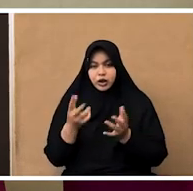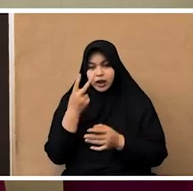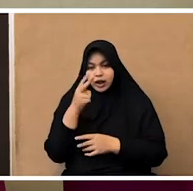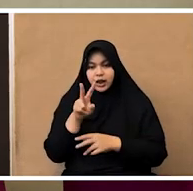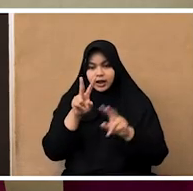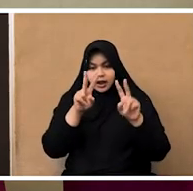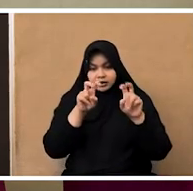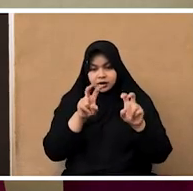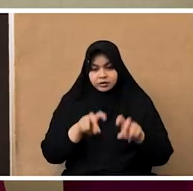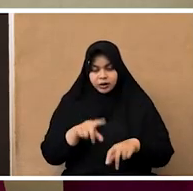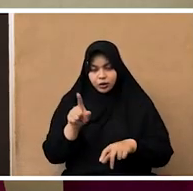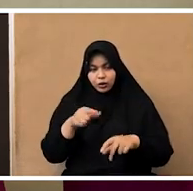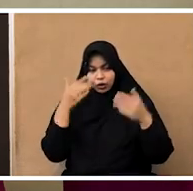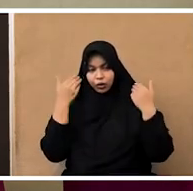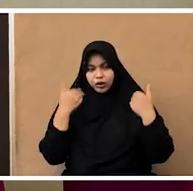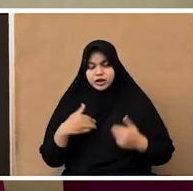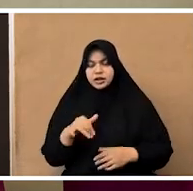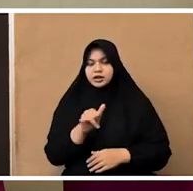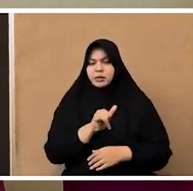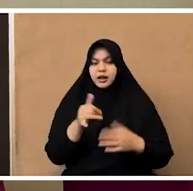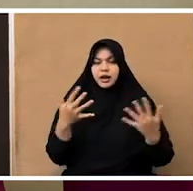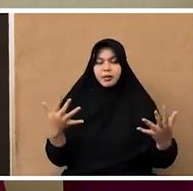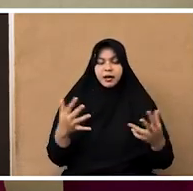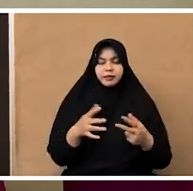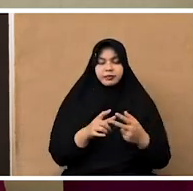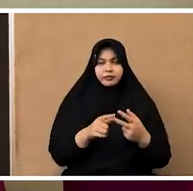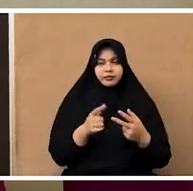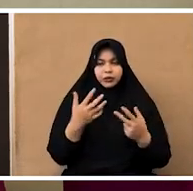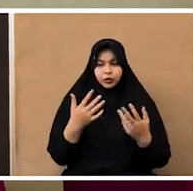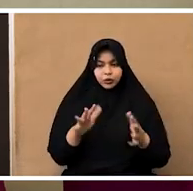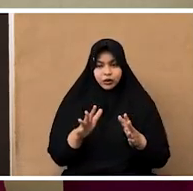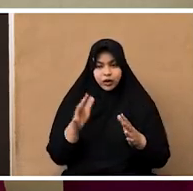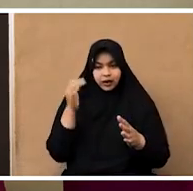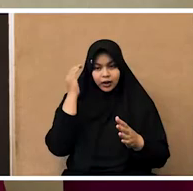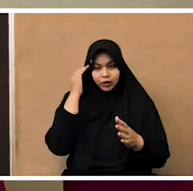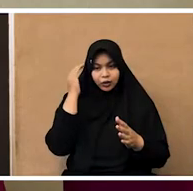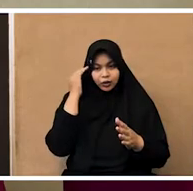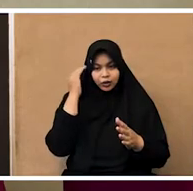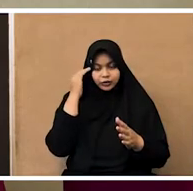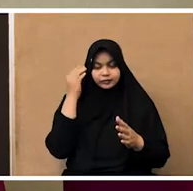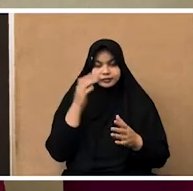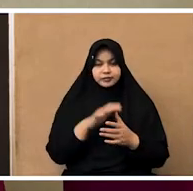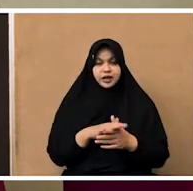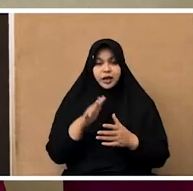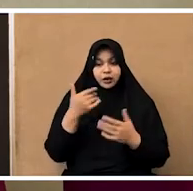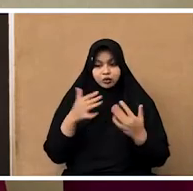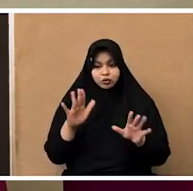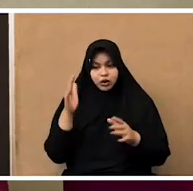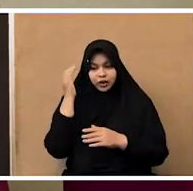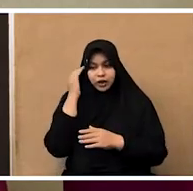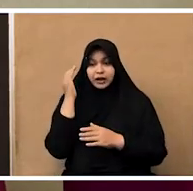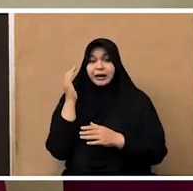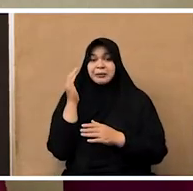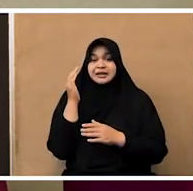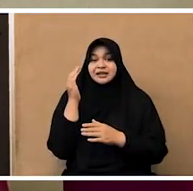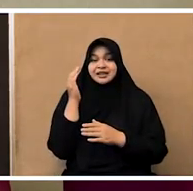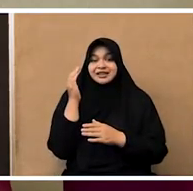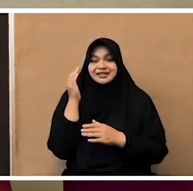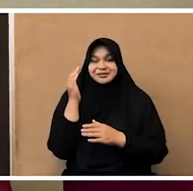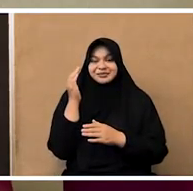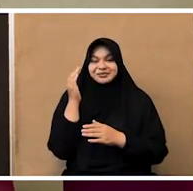harus asesmen dulu ya dia dalam kondisi seperti apa gitu Nah setelah kita tahu kondisinya ya setelah kita tahu kondisinya